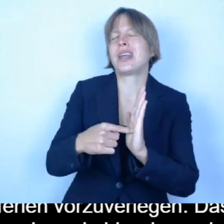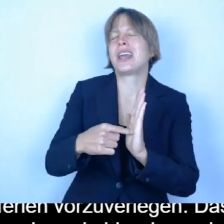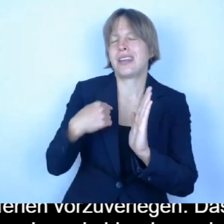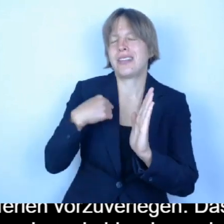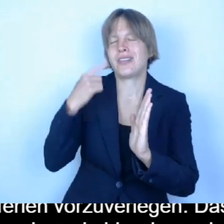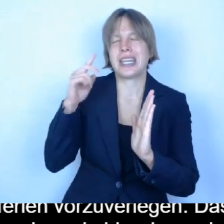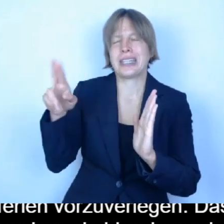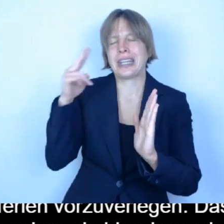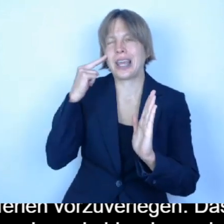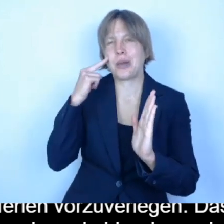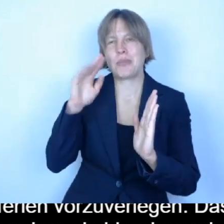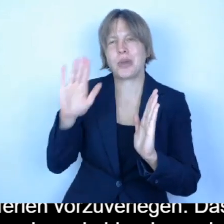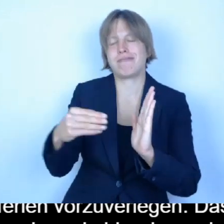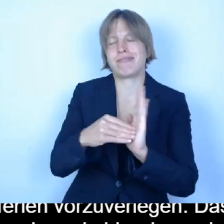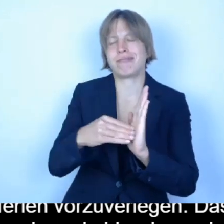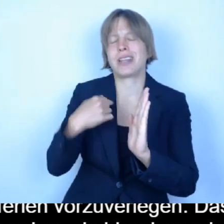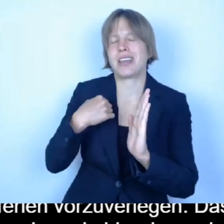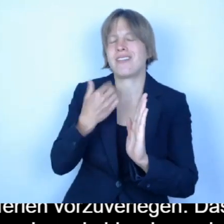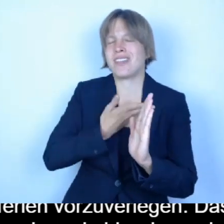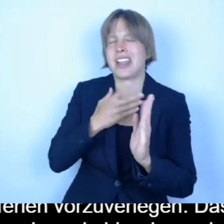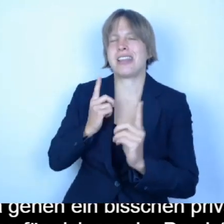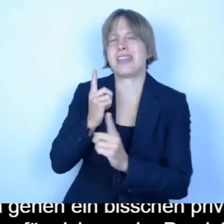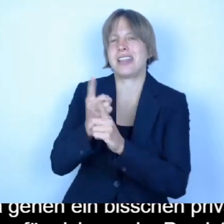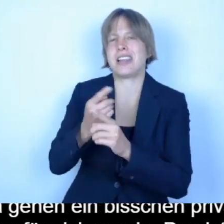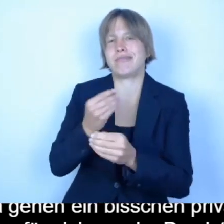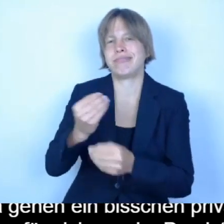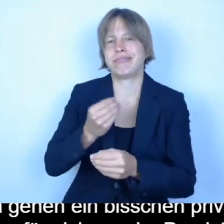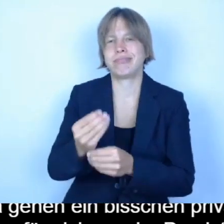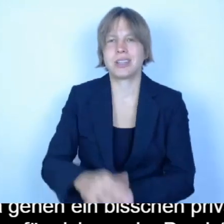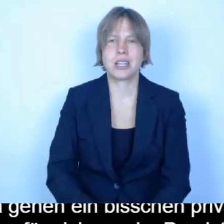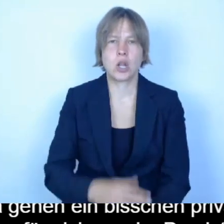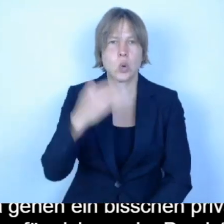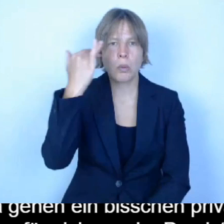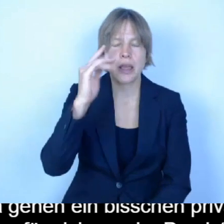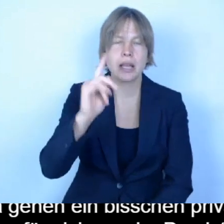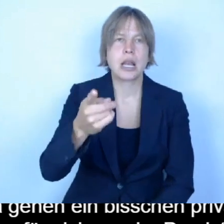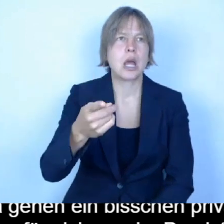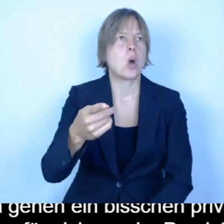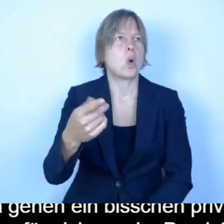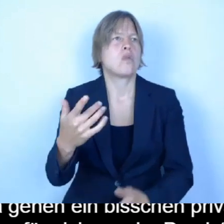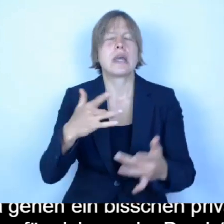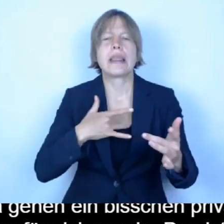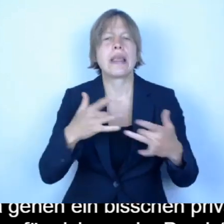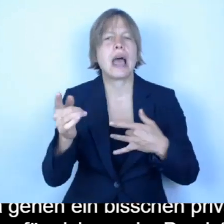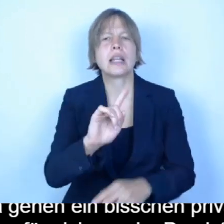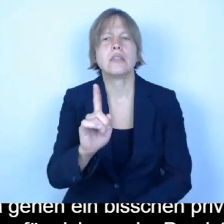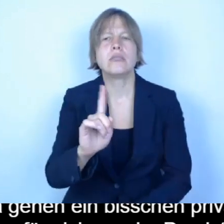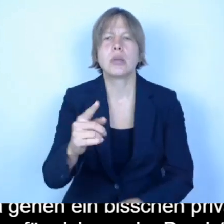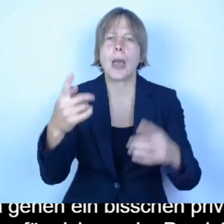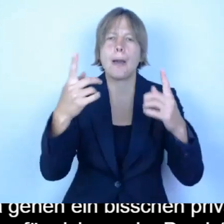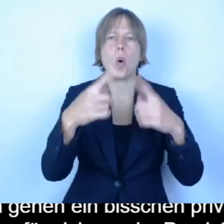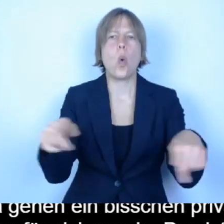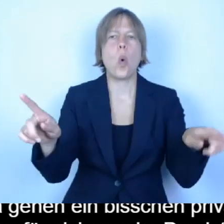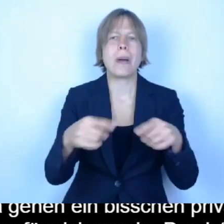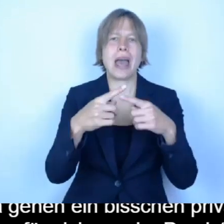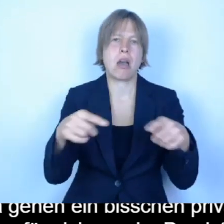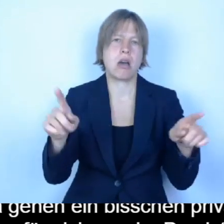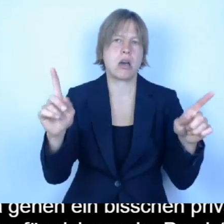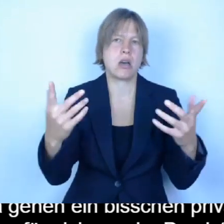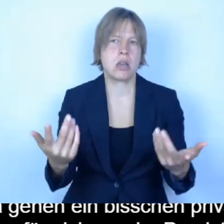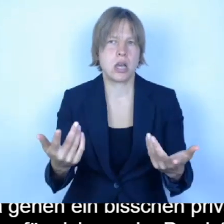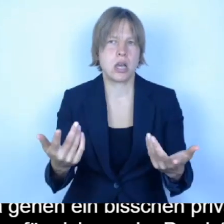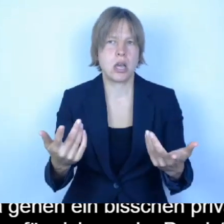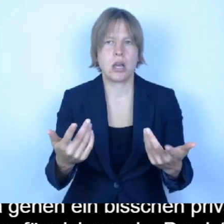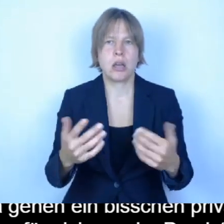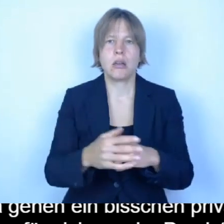Beispiel ist jetzt Monteverdi und die Barockoper mit den kleinen Formaten, als die Opern entstanden sind, ganz spannende Strukturen. Also die kleinen Dinge,